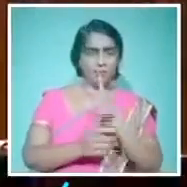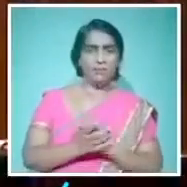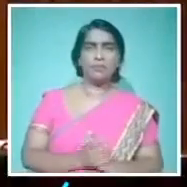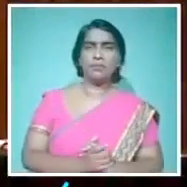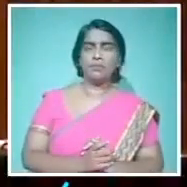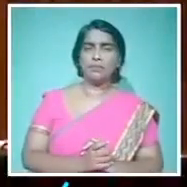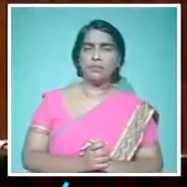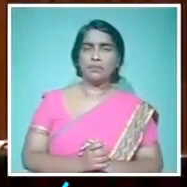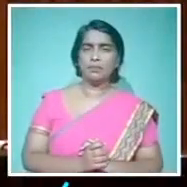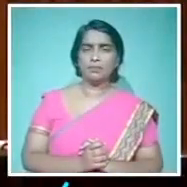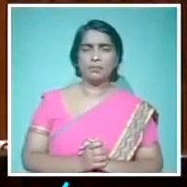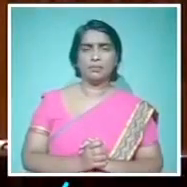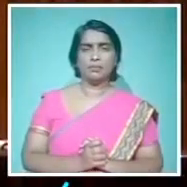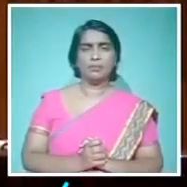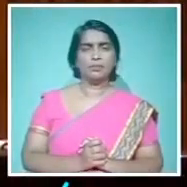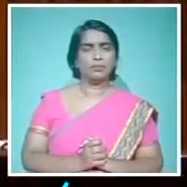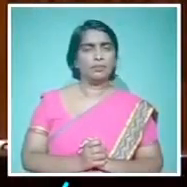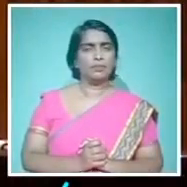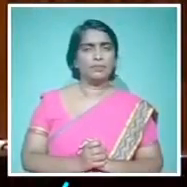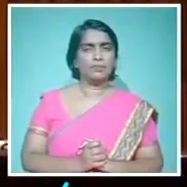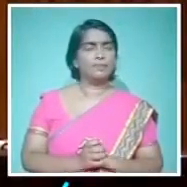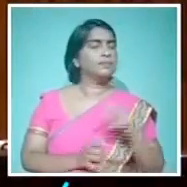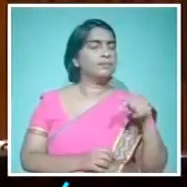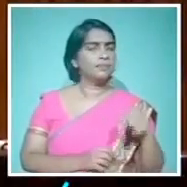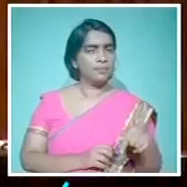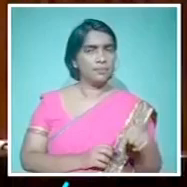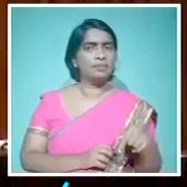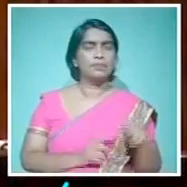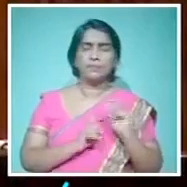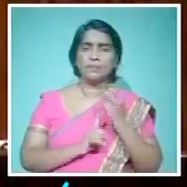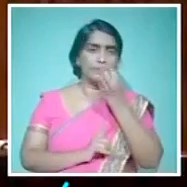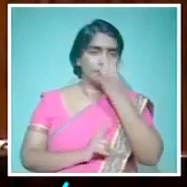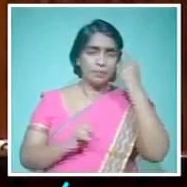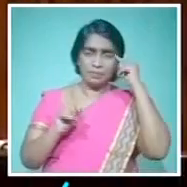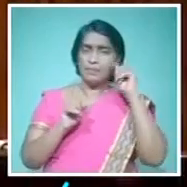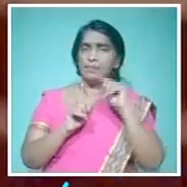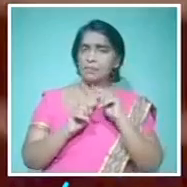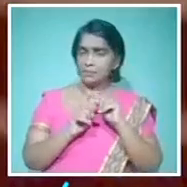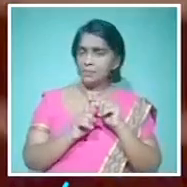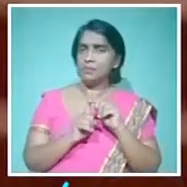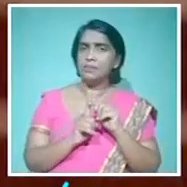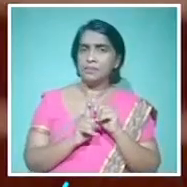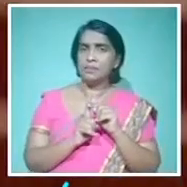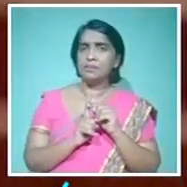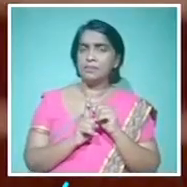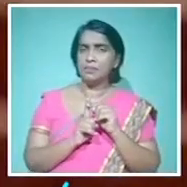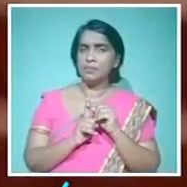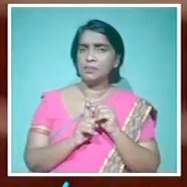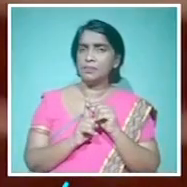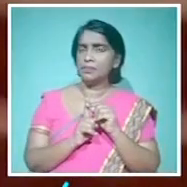ප්‍රශ්න නායකතුමනි අද මේ පේරාදෙණිය සිද්ධිය සම්බන්ධයෙන් මේකේ